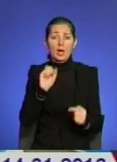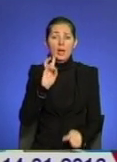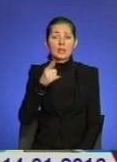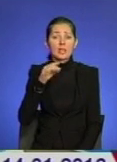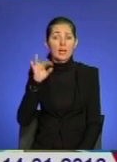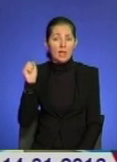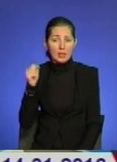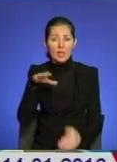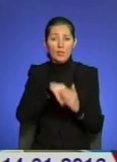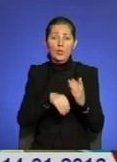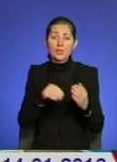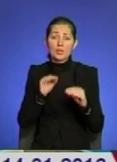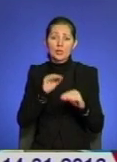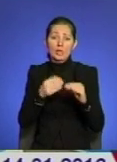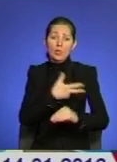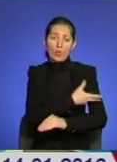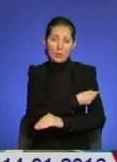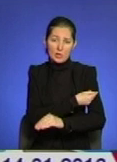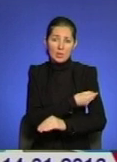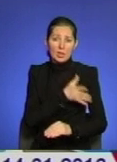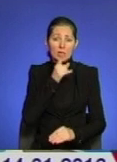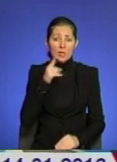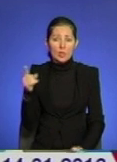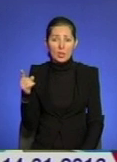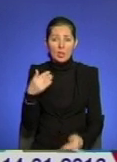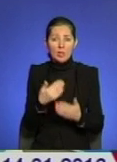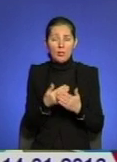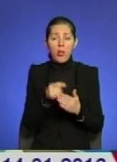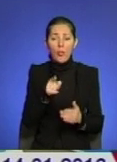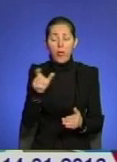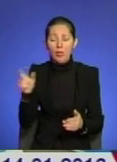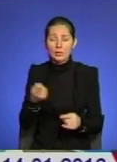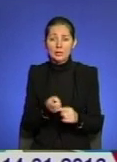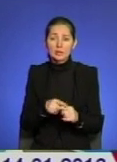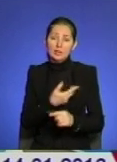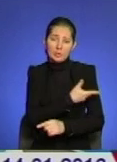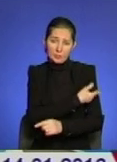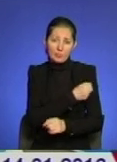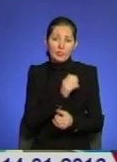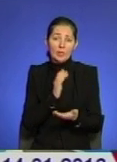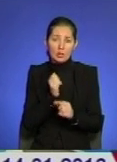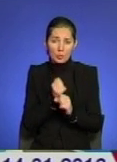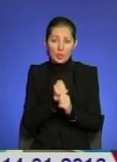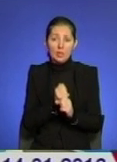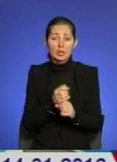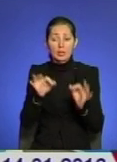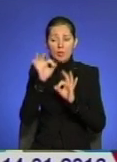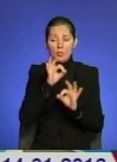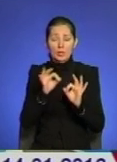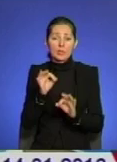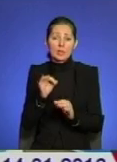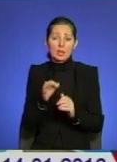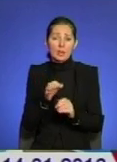до складу вакцин сезонних. Тобто ті люди, які щепилися рекомендованими